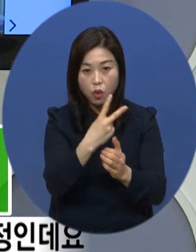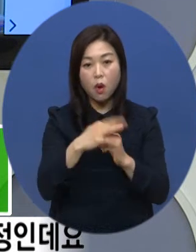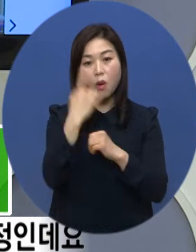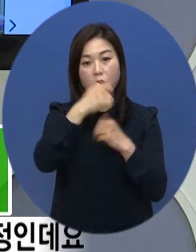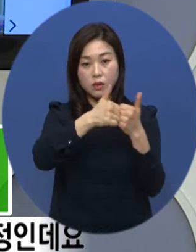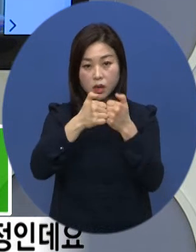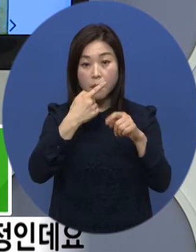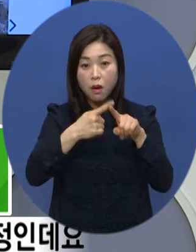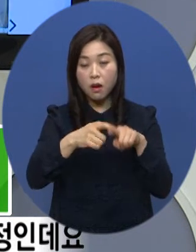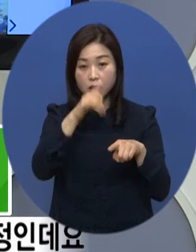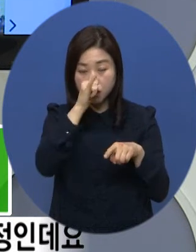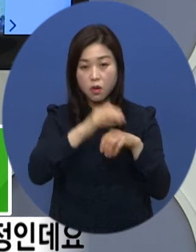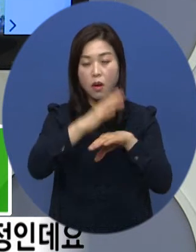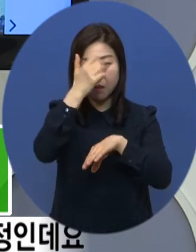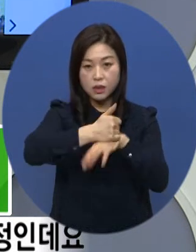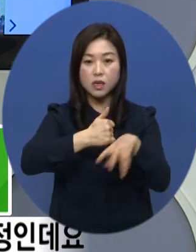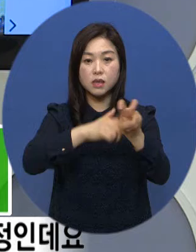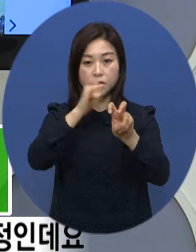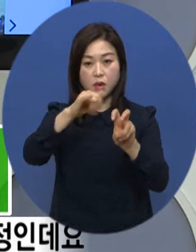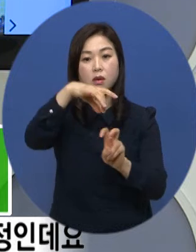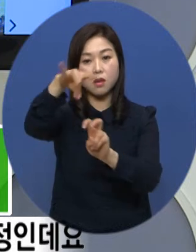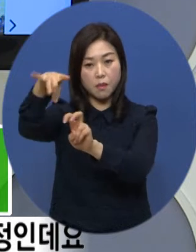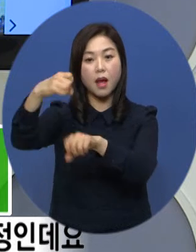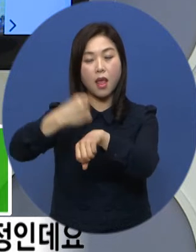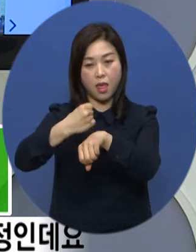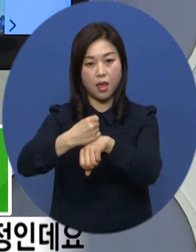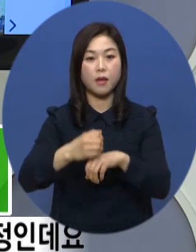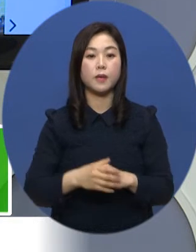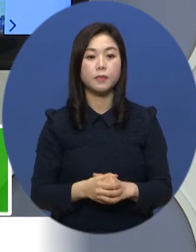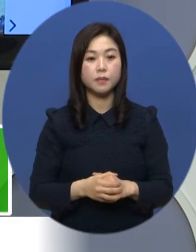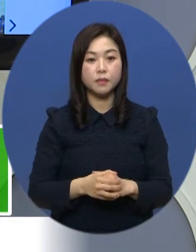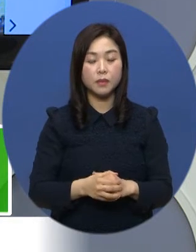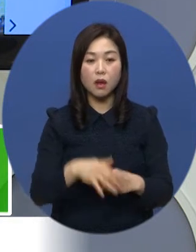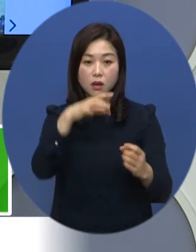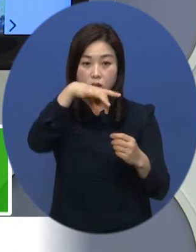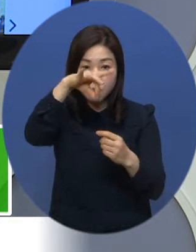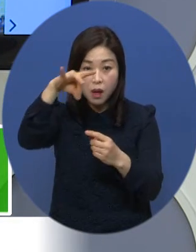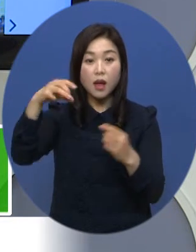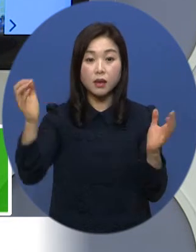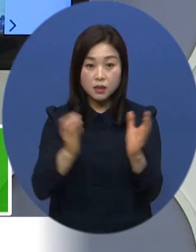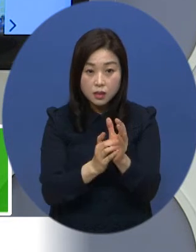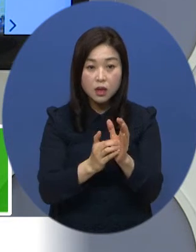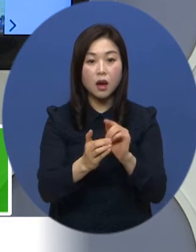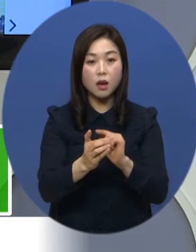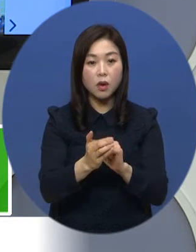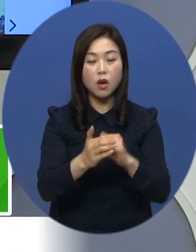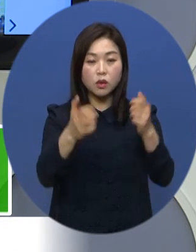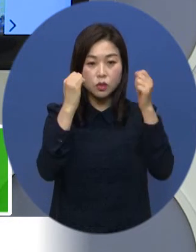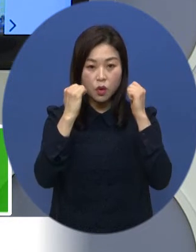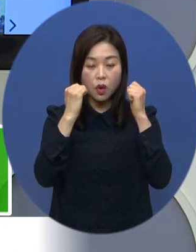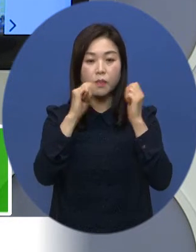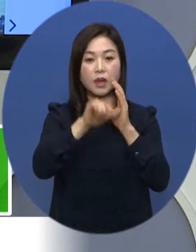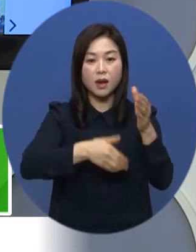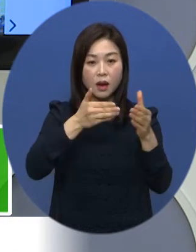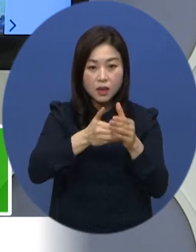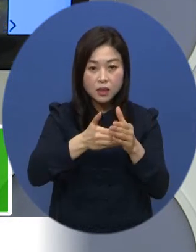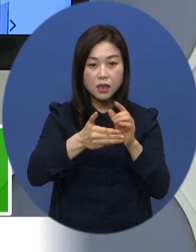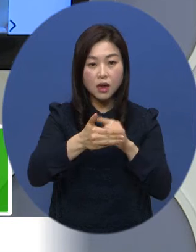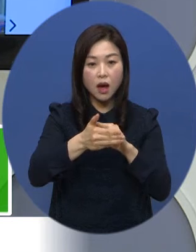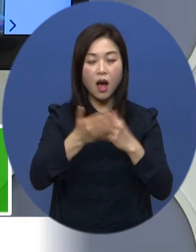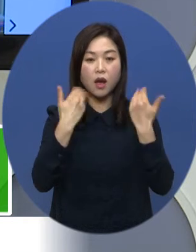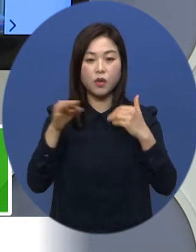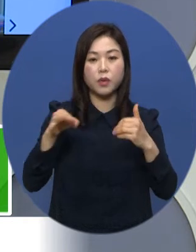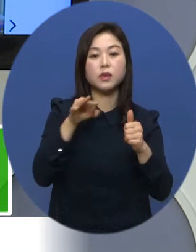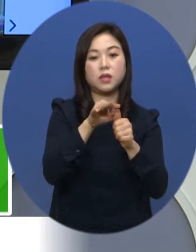실시하고 최종 20명을 선발할 예정 인데요 선발된 학생은 졸업 시까지 장학금을 지원받게 됩니다